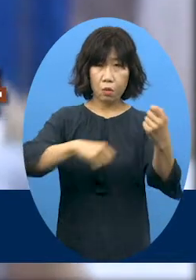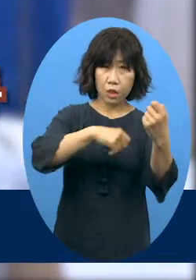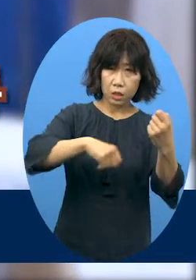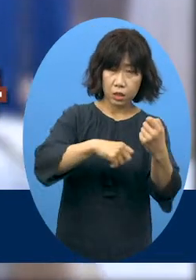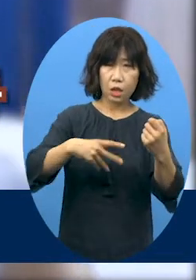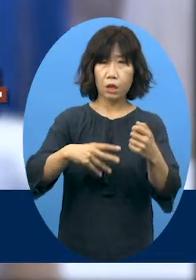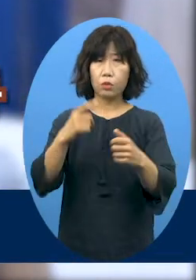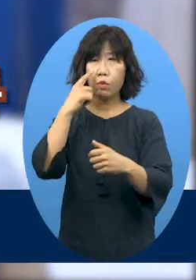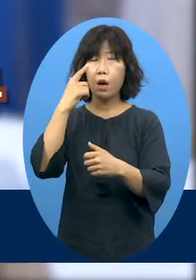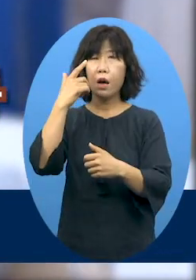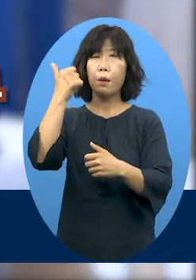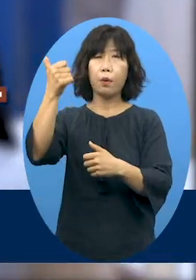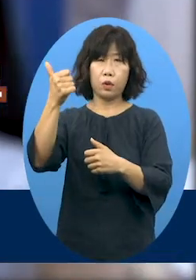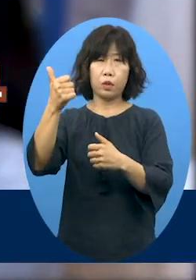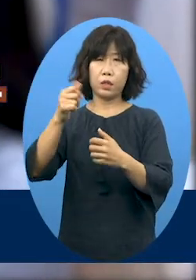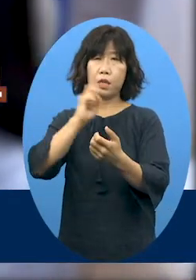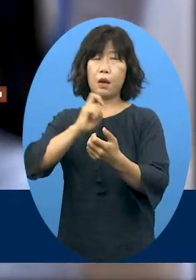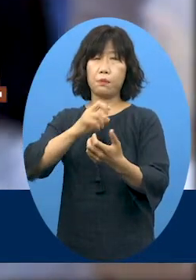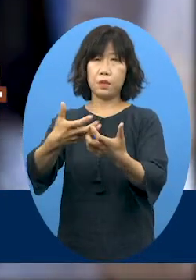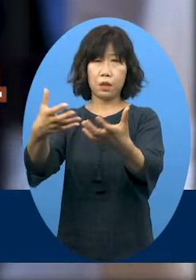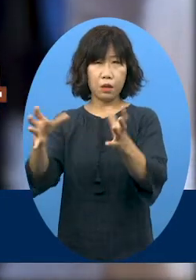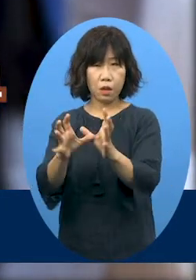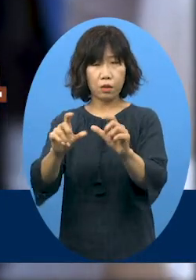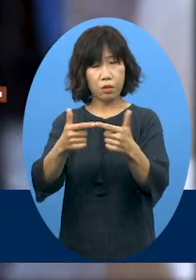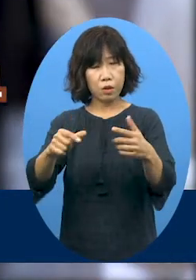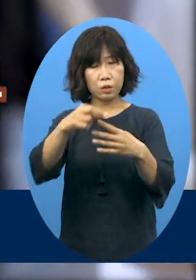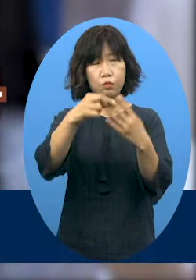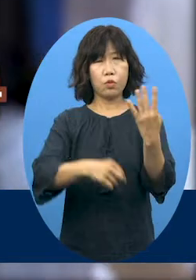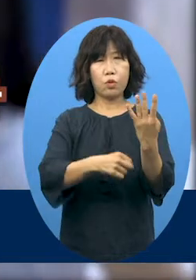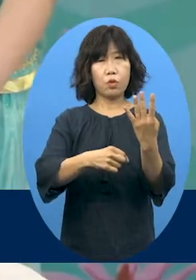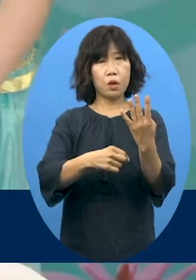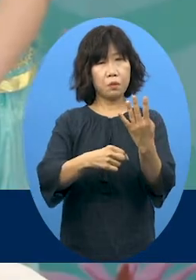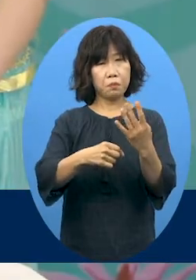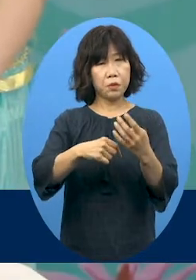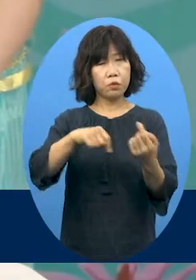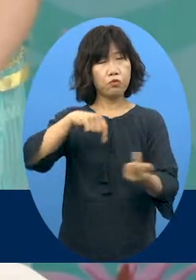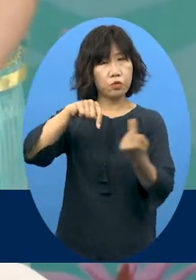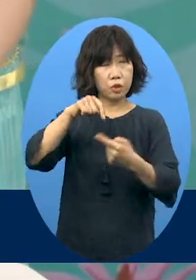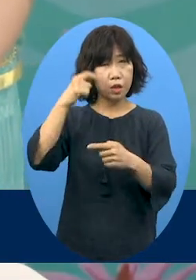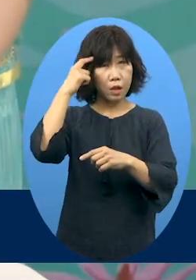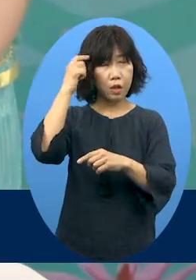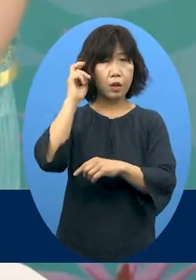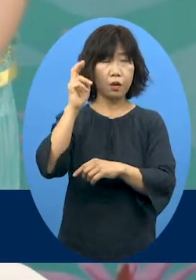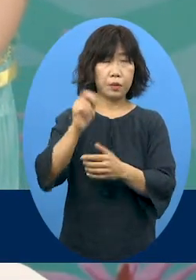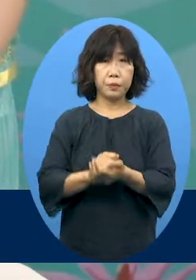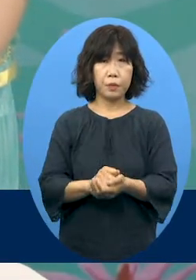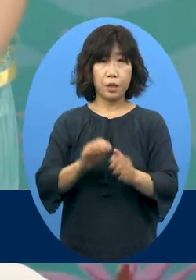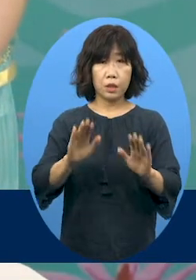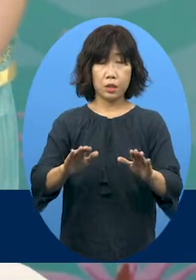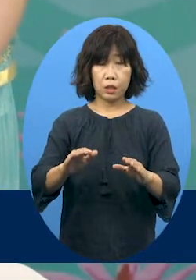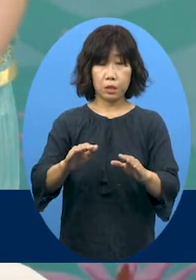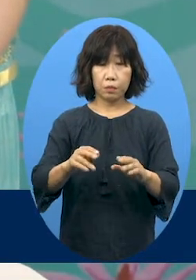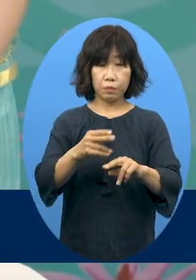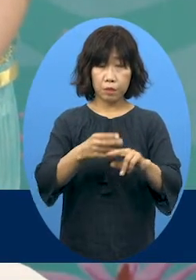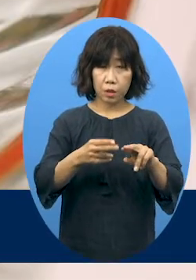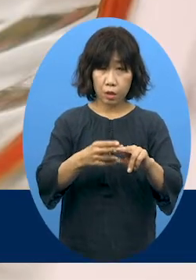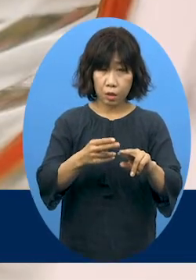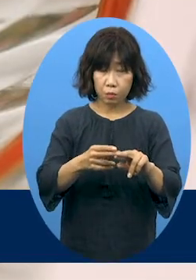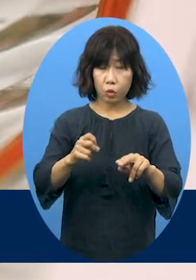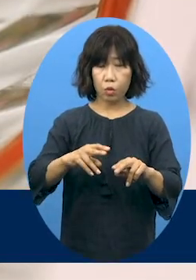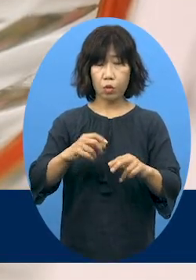가족 합창단 등 다양한 문화 프로그램이 진행될 예정입니다 특히 다문화 요리 공의 체험 프로그램에서 는